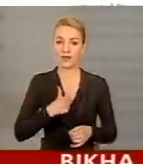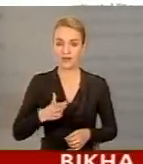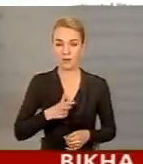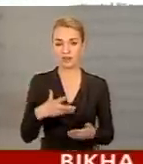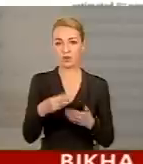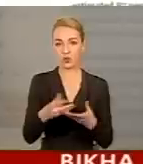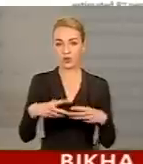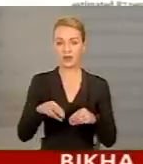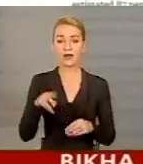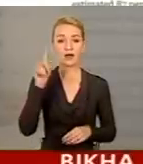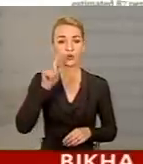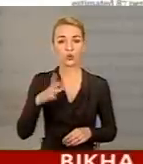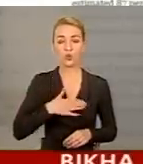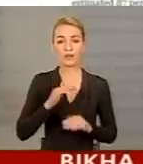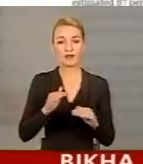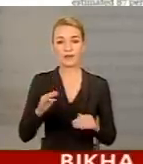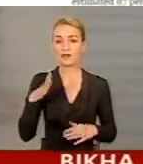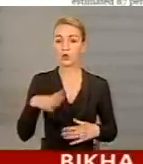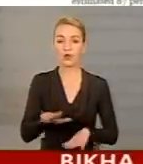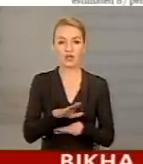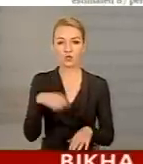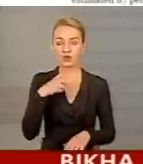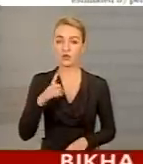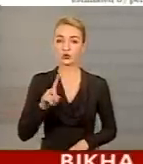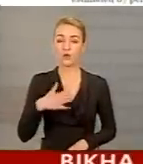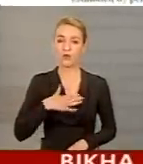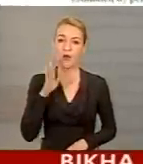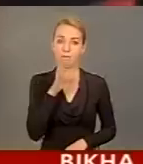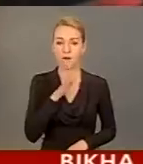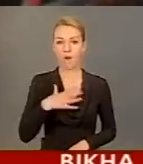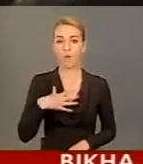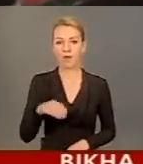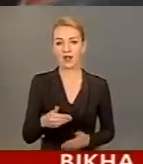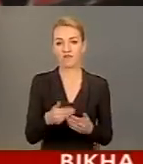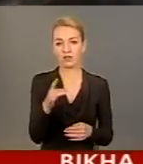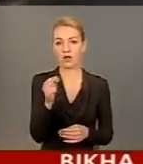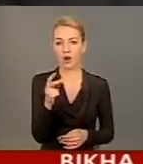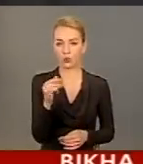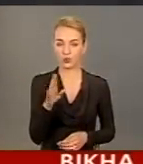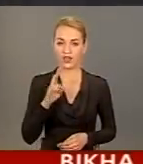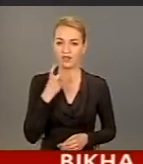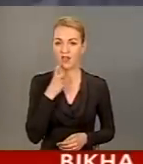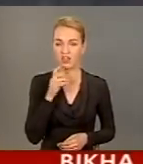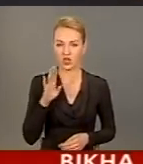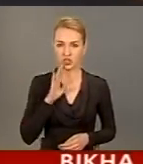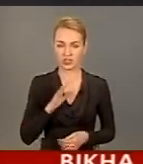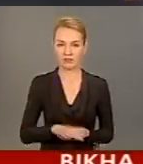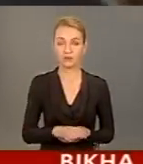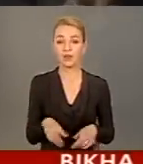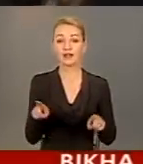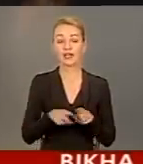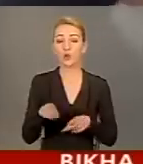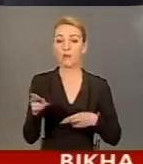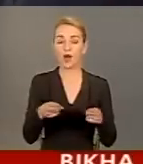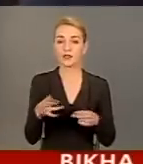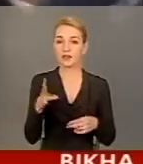знаю, що моїм дітям не доведеться говорити: моя мама померла від раку яєчників. Такі превентивні операції не застраховують